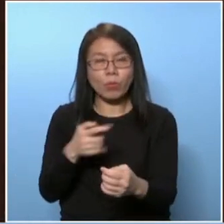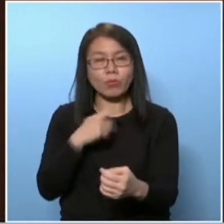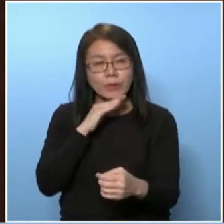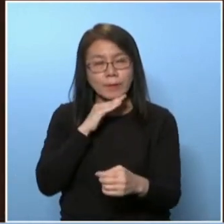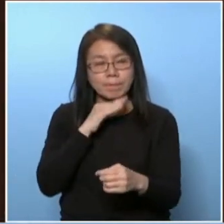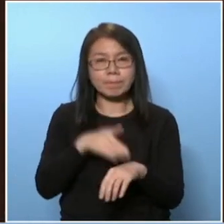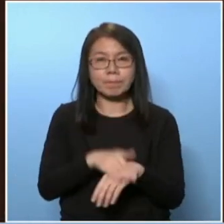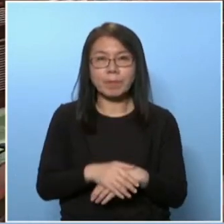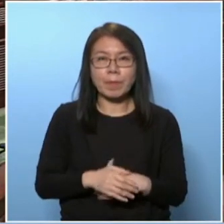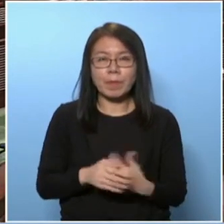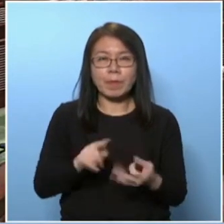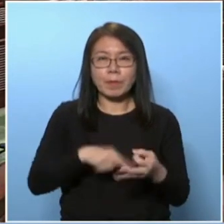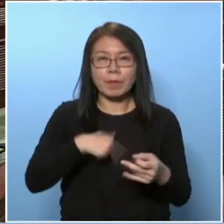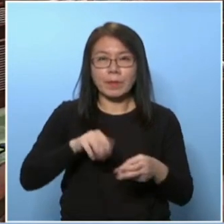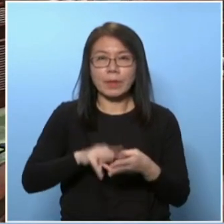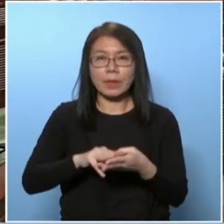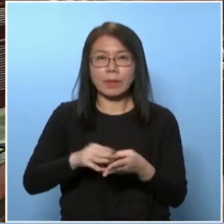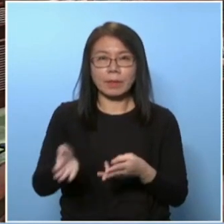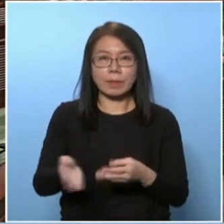田北辰議員。